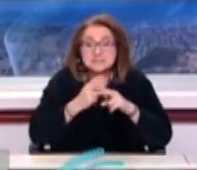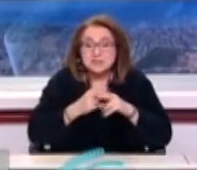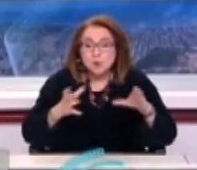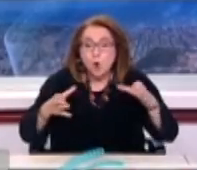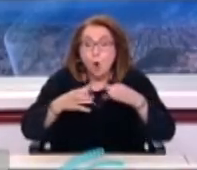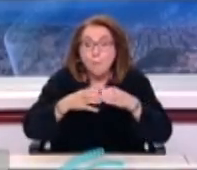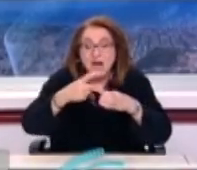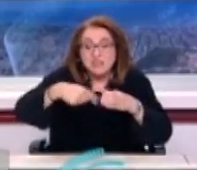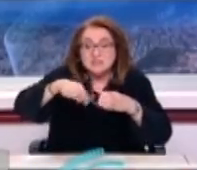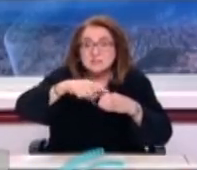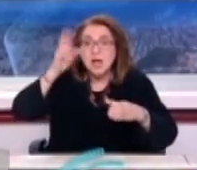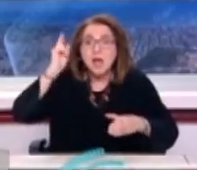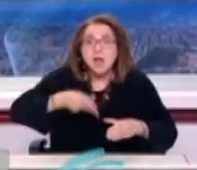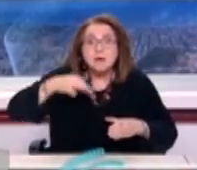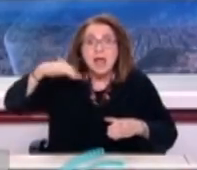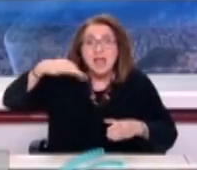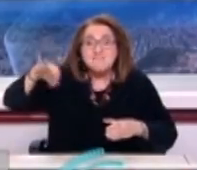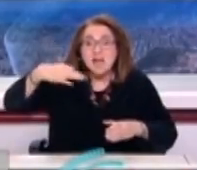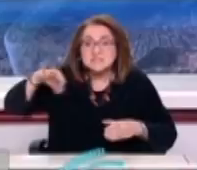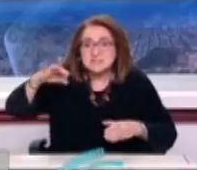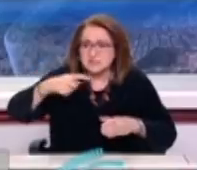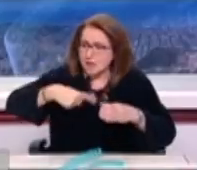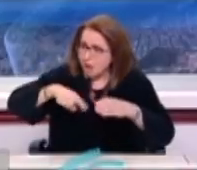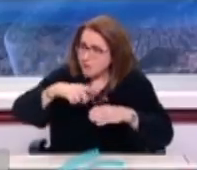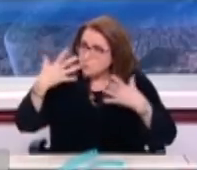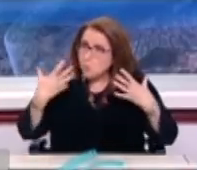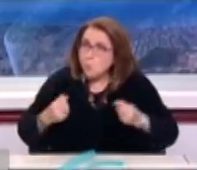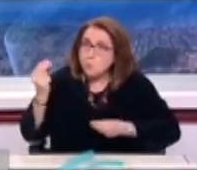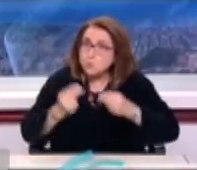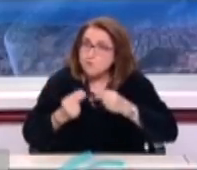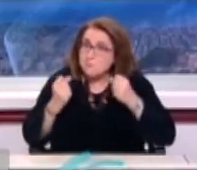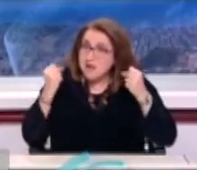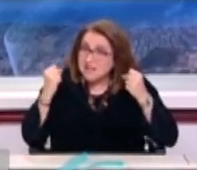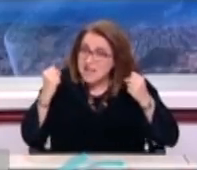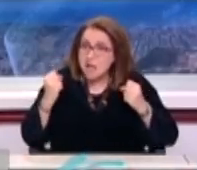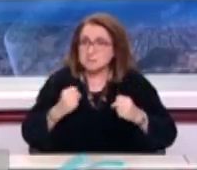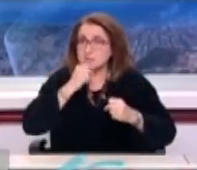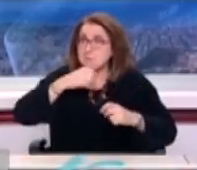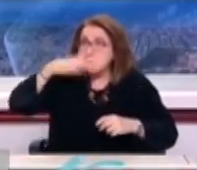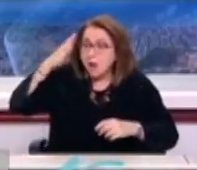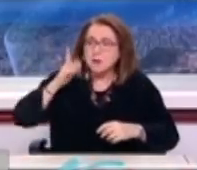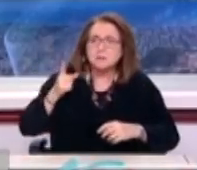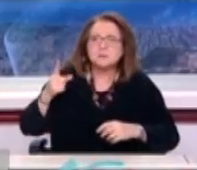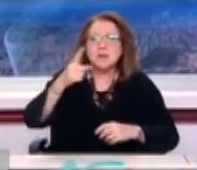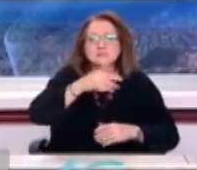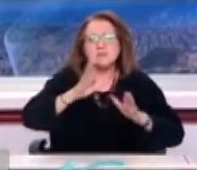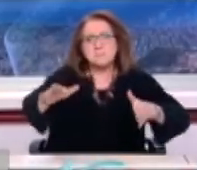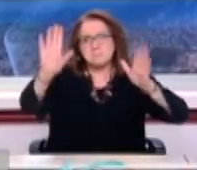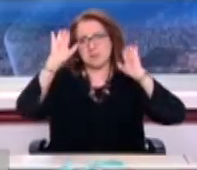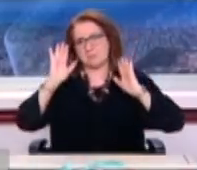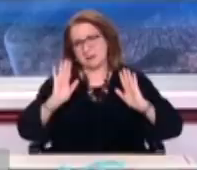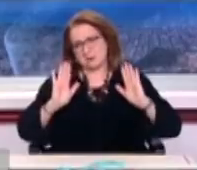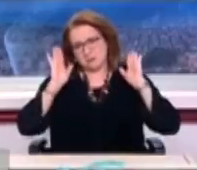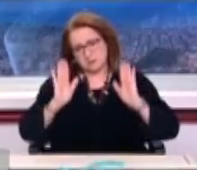ανήκουν σε ευπαθείς ομάδες θα πρέπει να αποφεύγουν τα ταξίδια σε χώρες οι οποίες έχουν κρούσματα, σε χώρες οι οποίες έχουν μεγάλη διάδοση στον